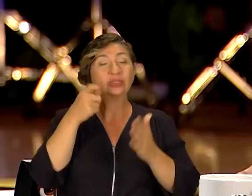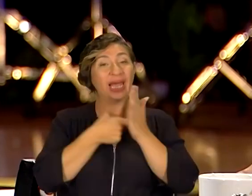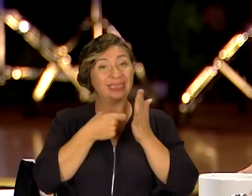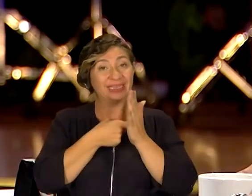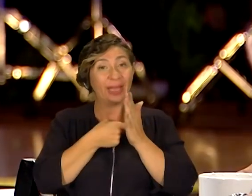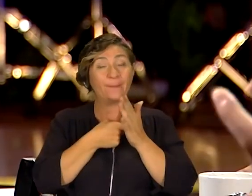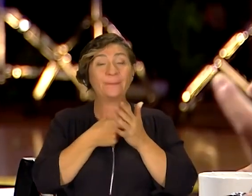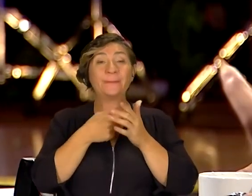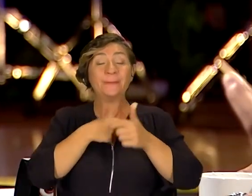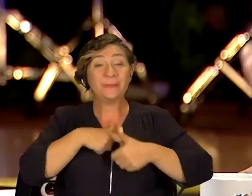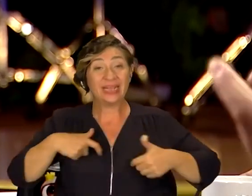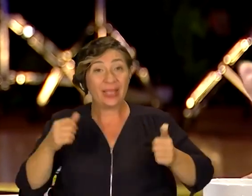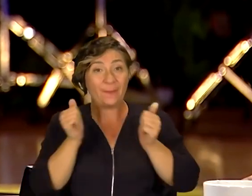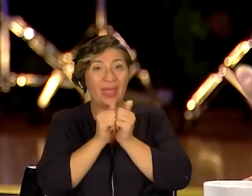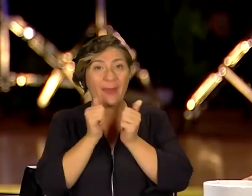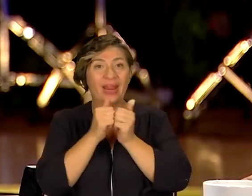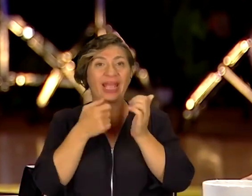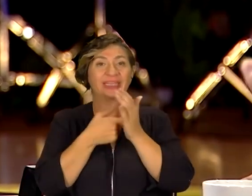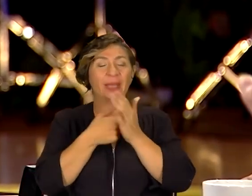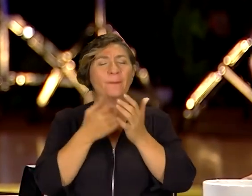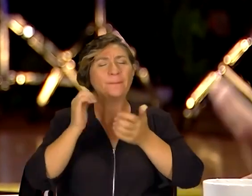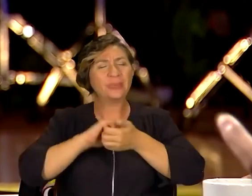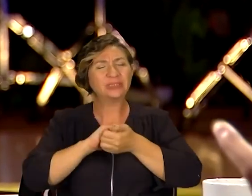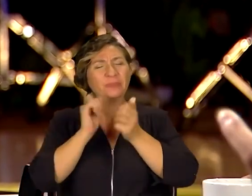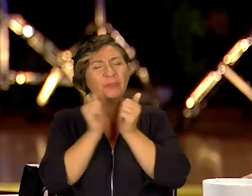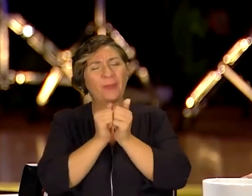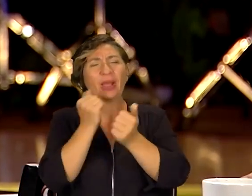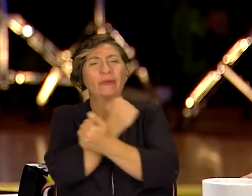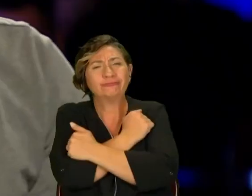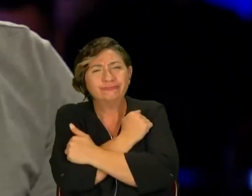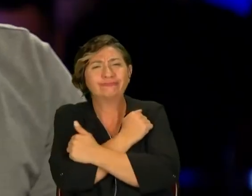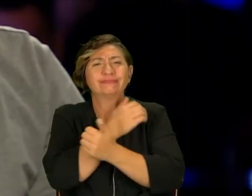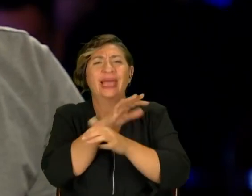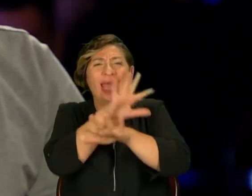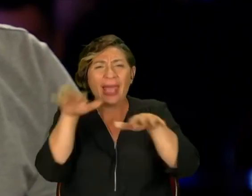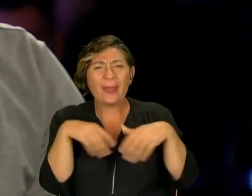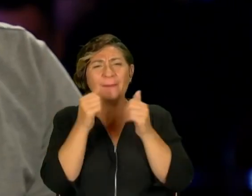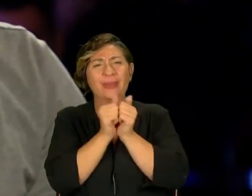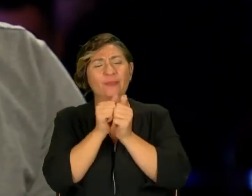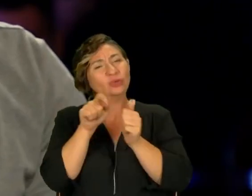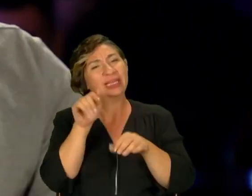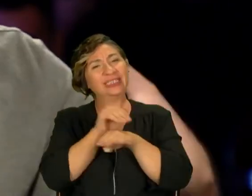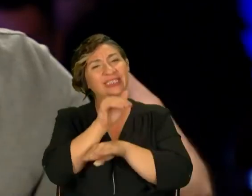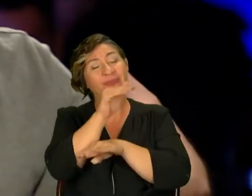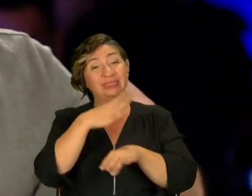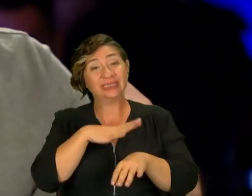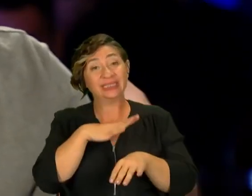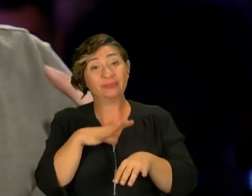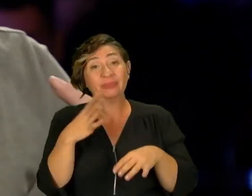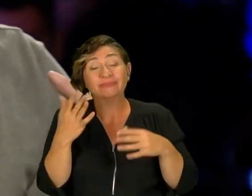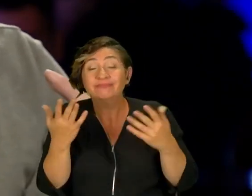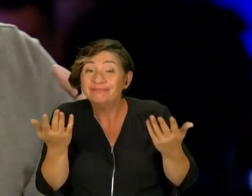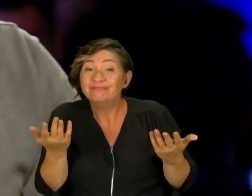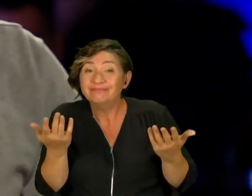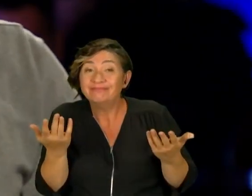adına ve milli beraberlik, hep beraber barış, beraberlik, kucaklaşma, hep birlikte bunu yaşayalım istedim ve